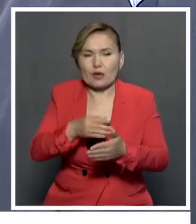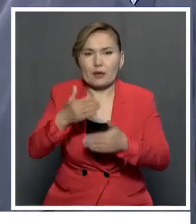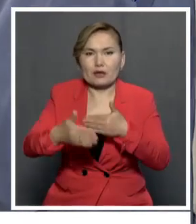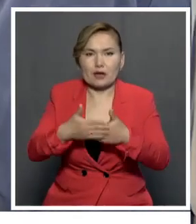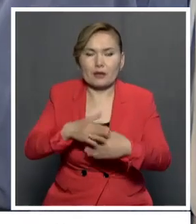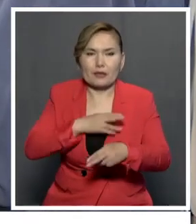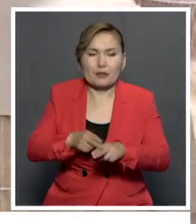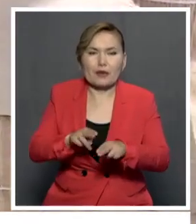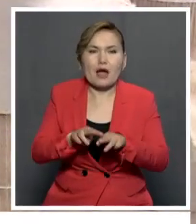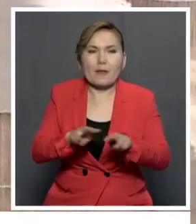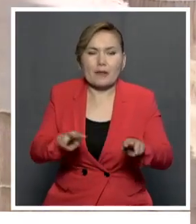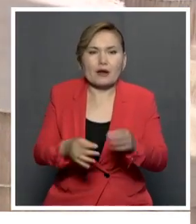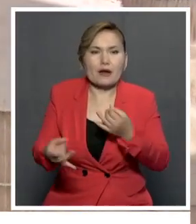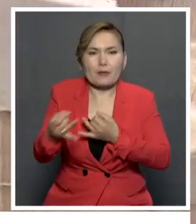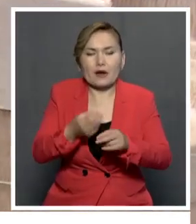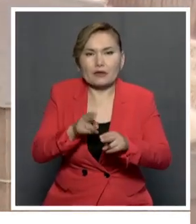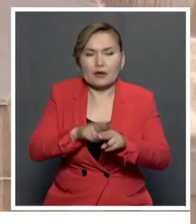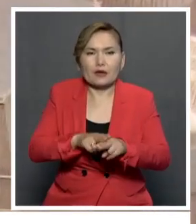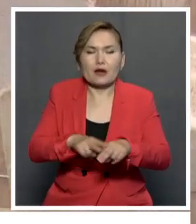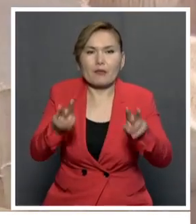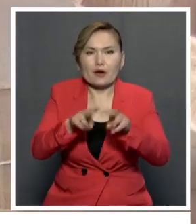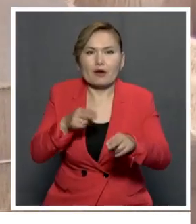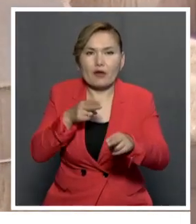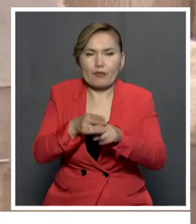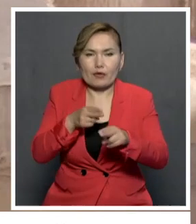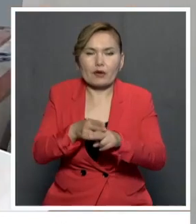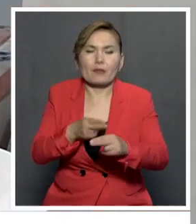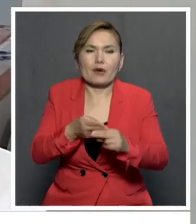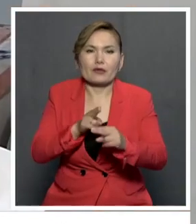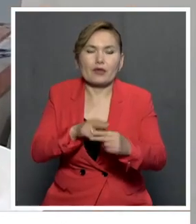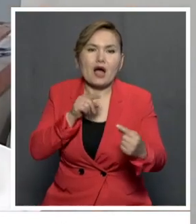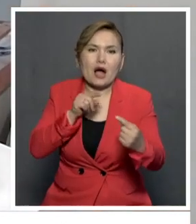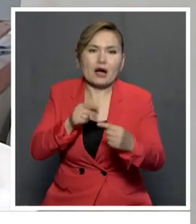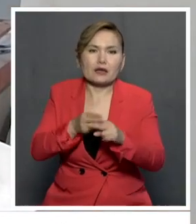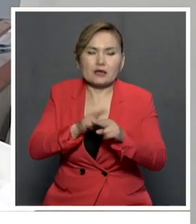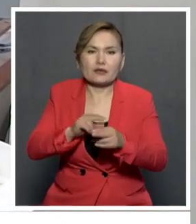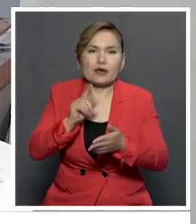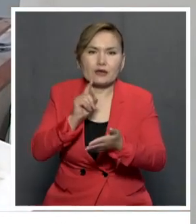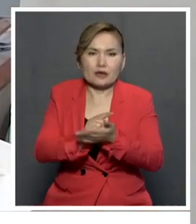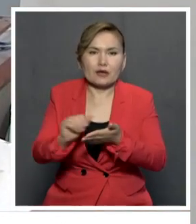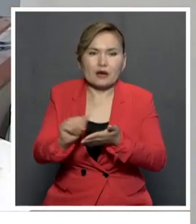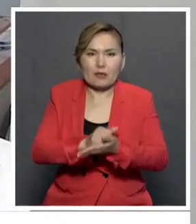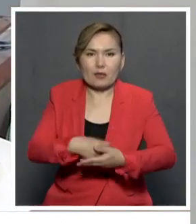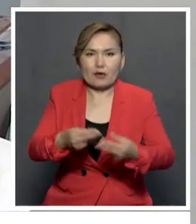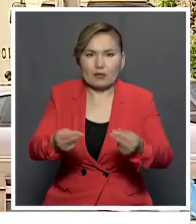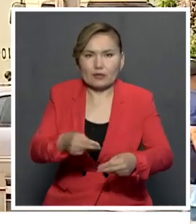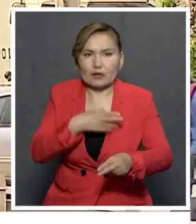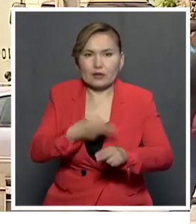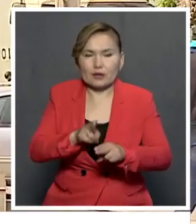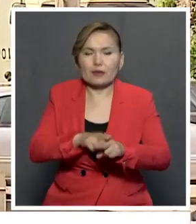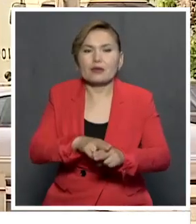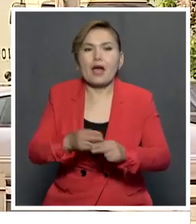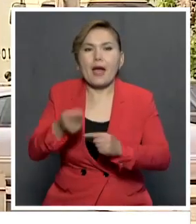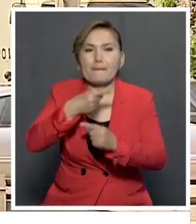тартылған. Жақында мәжіліс рейдерлікке қарсы күресті күшейту мәселелері бойынша тиісті құжатты бірінші оқылымда мақұлдады. Оған